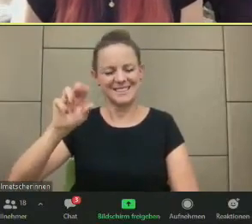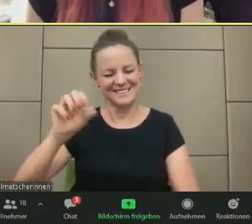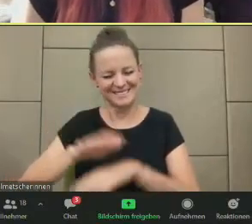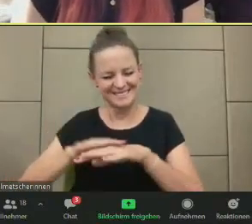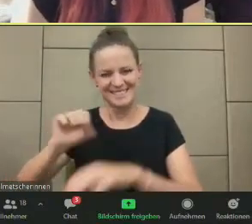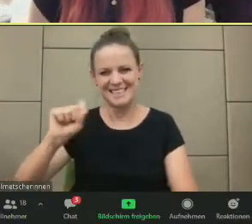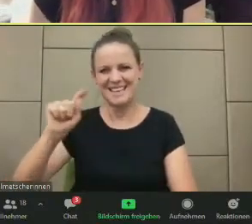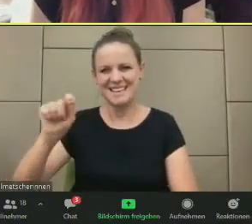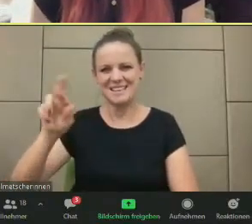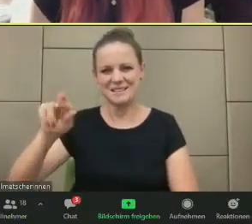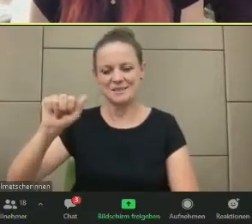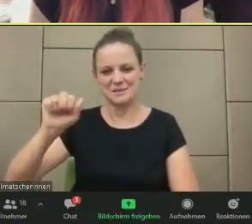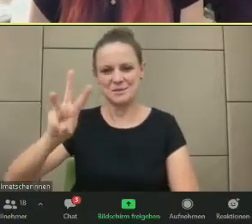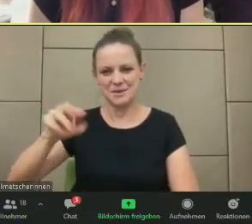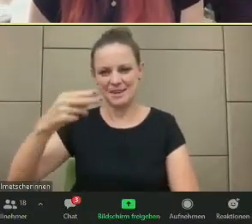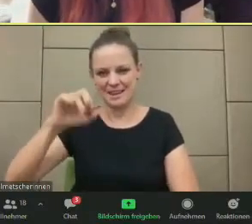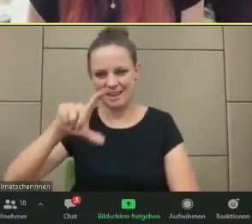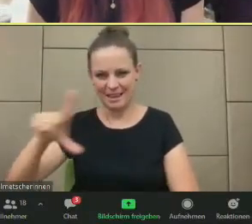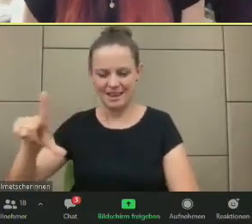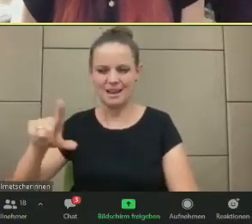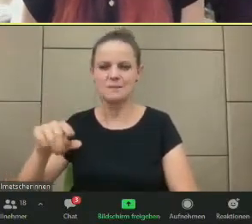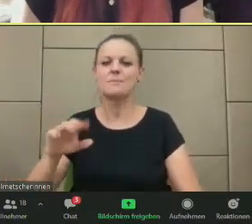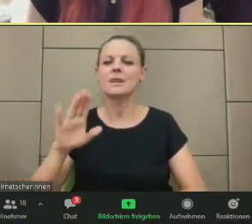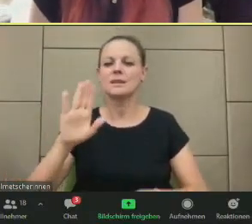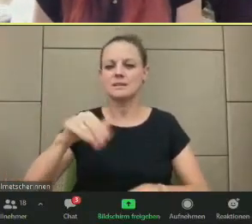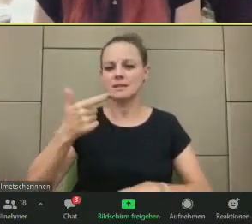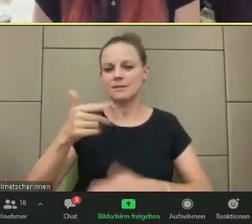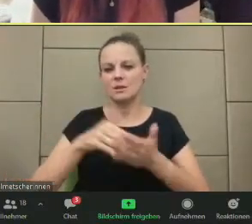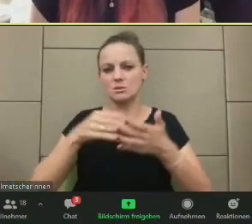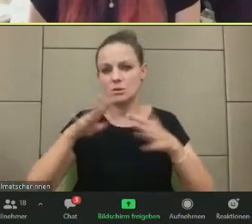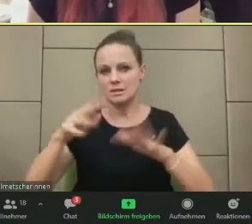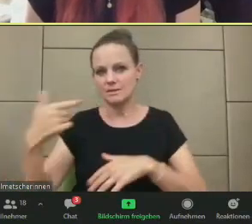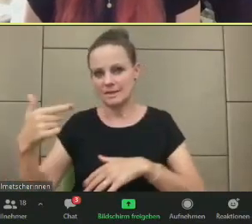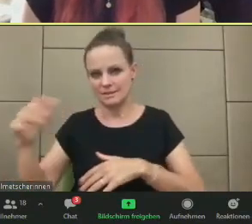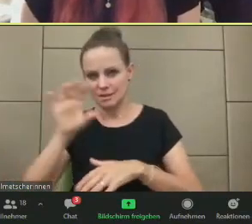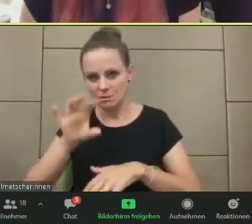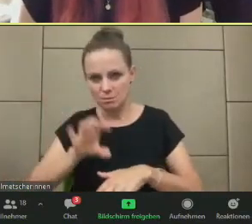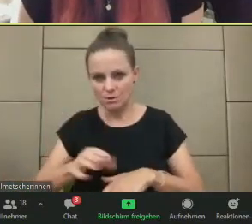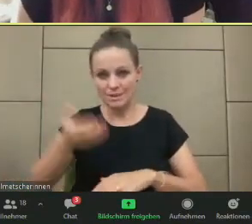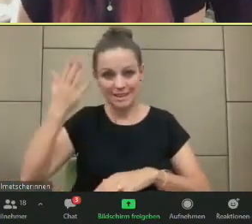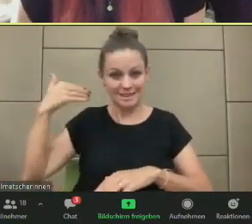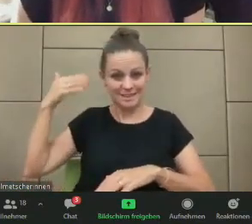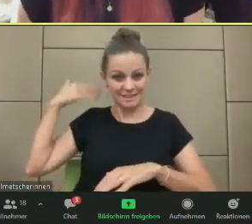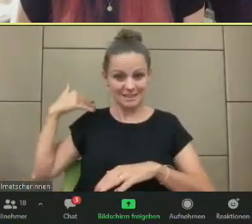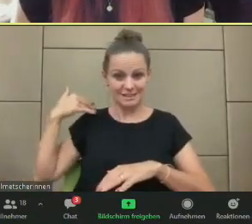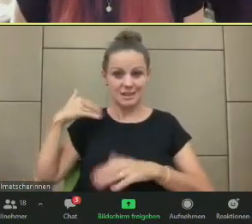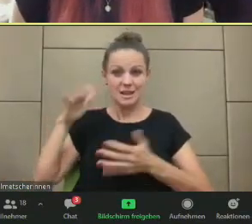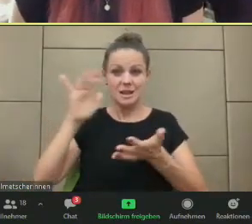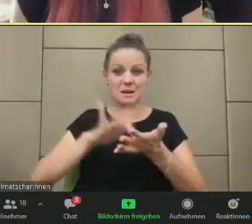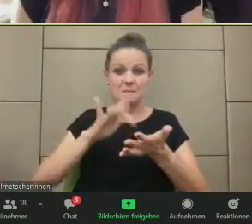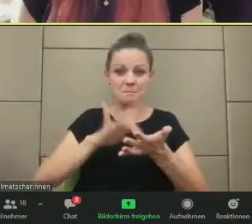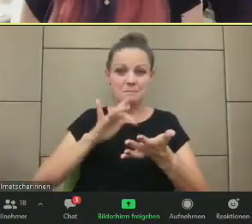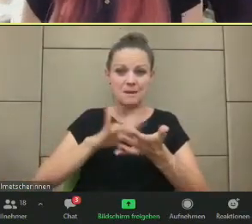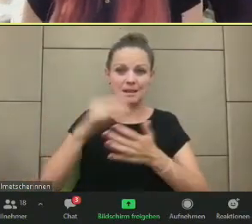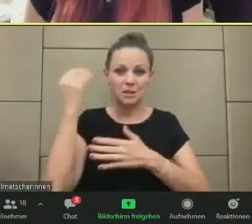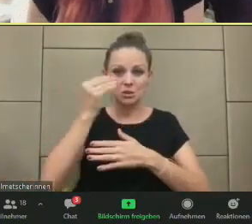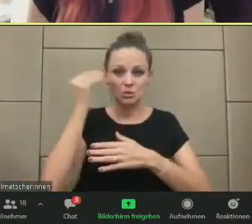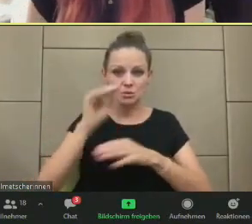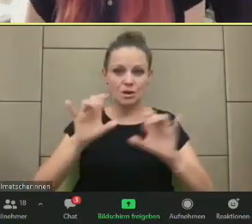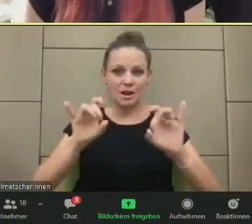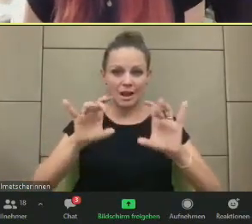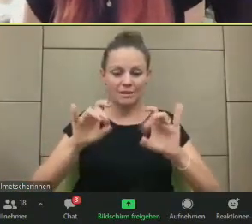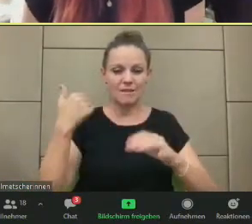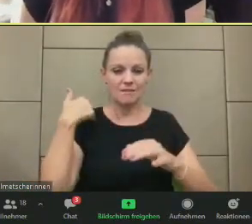und den eigenen Blog habe ich seit 2020. Ich bin eigentlich eine ehemalige Mittelschullehrerin. Ich habe Deutsch und